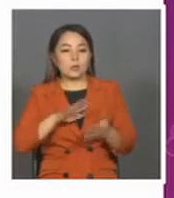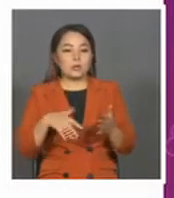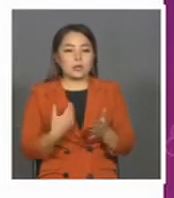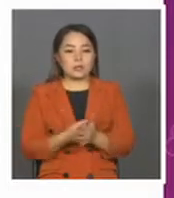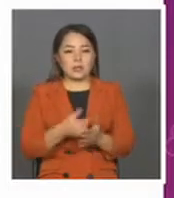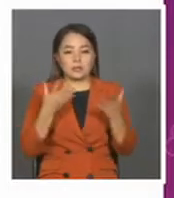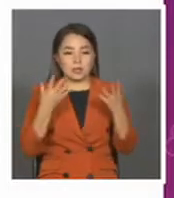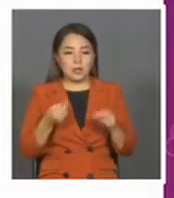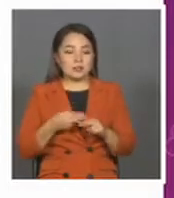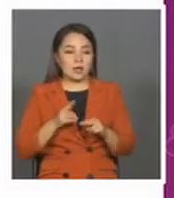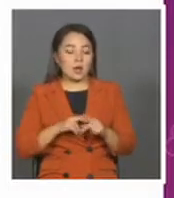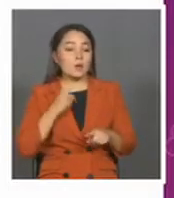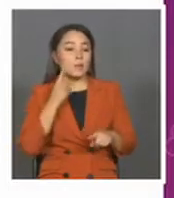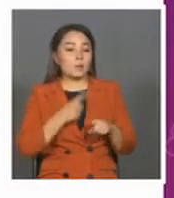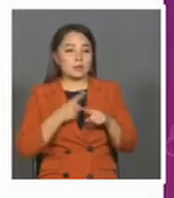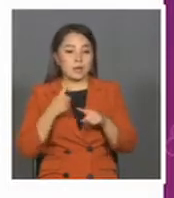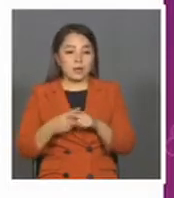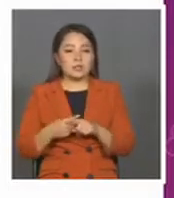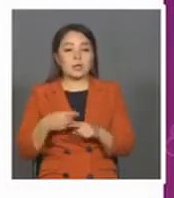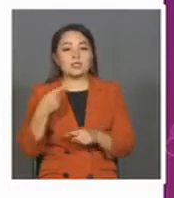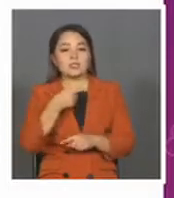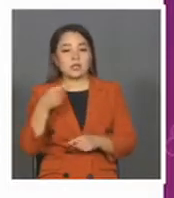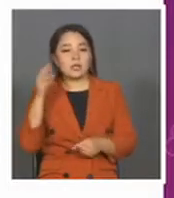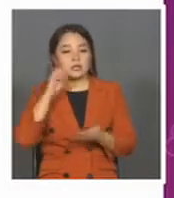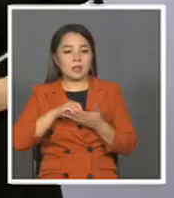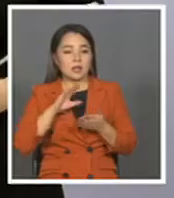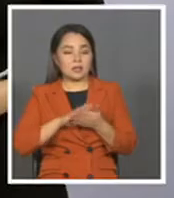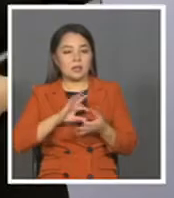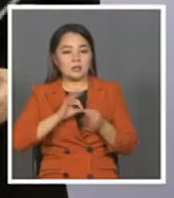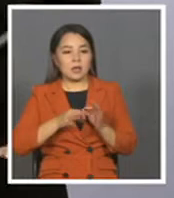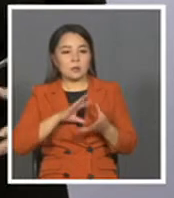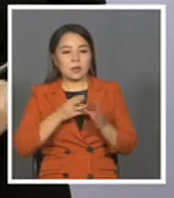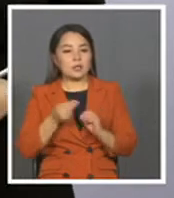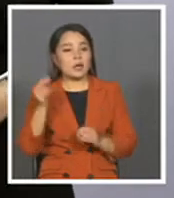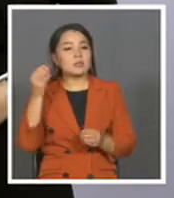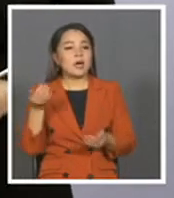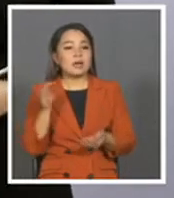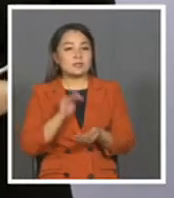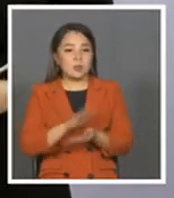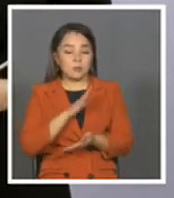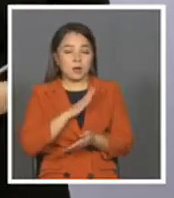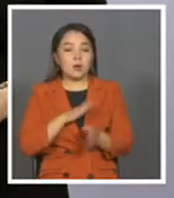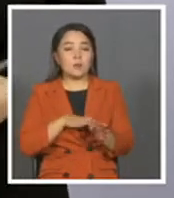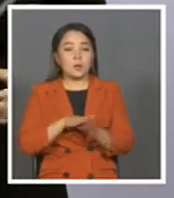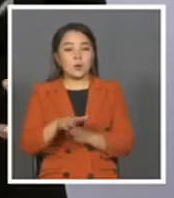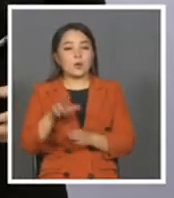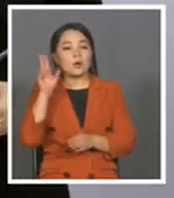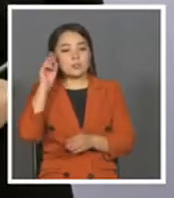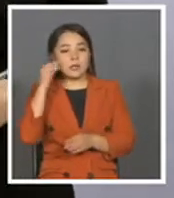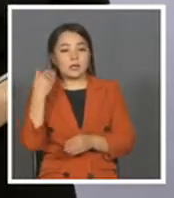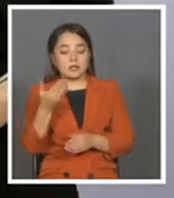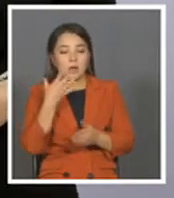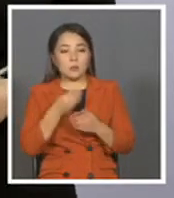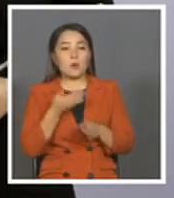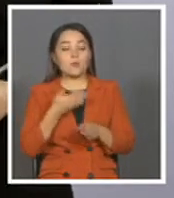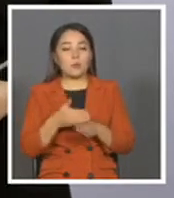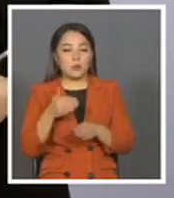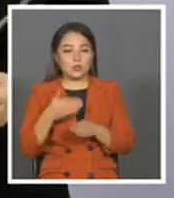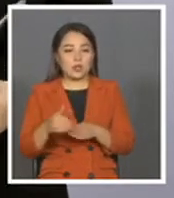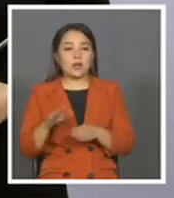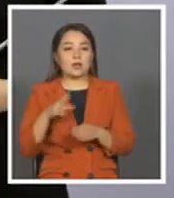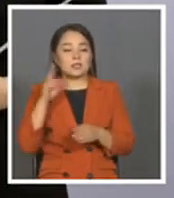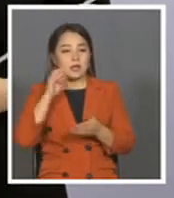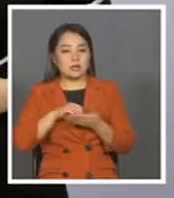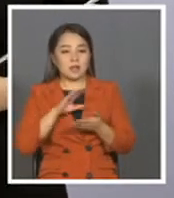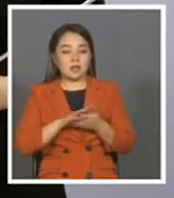сіздермен оң сандар және теріс сандар ұғымымен таныстық. Және де бүтін сандар мен бөлшек сандар рационал